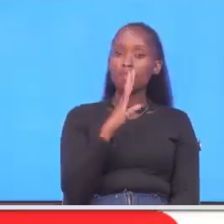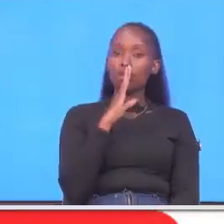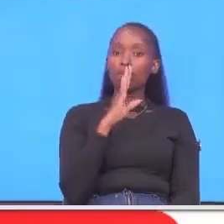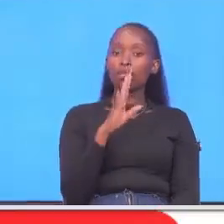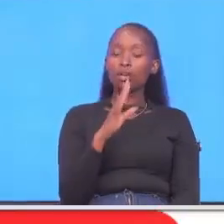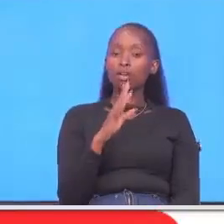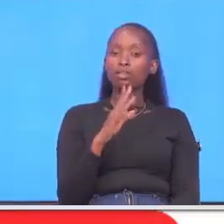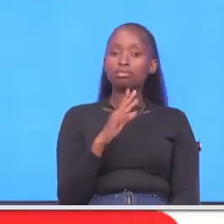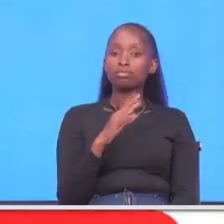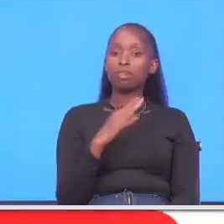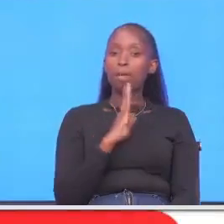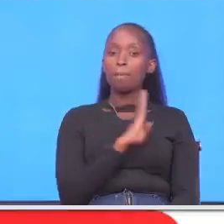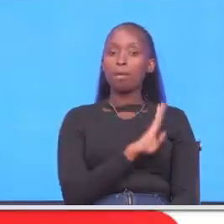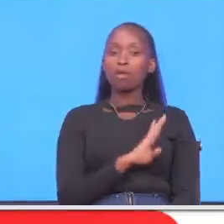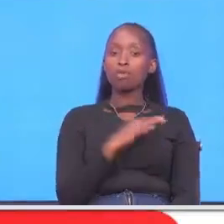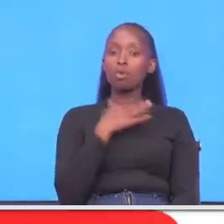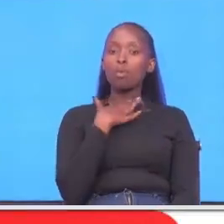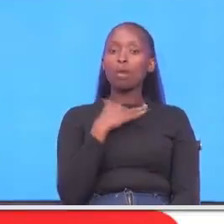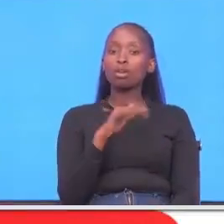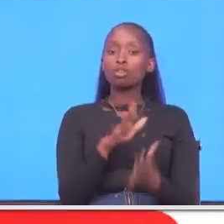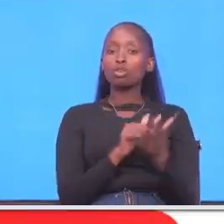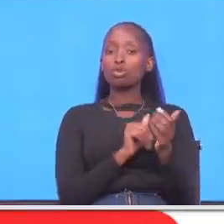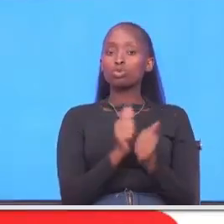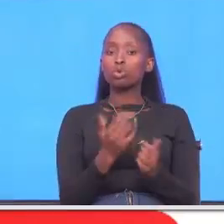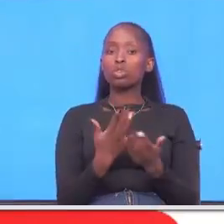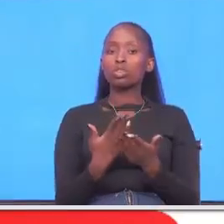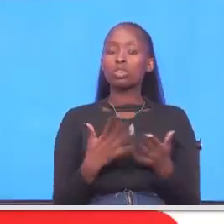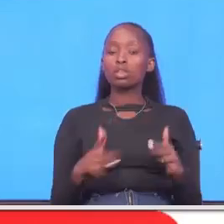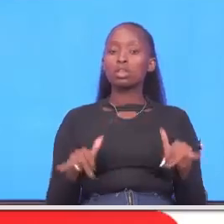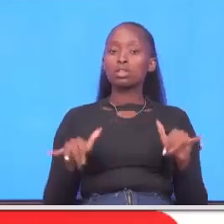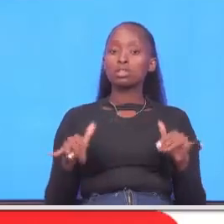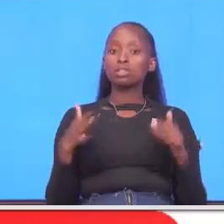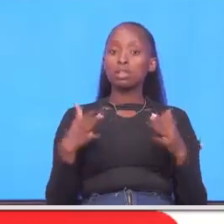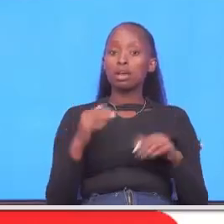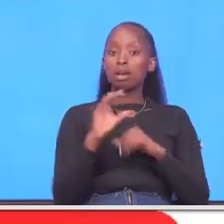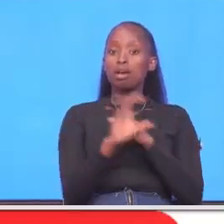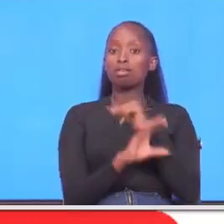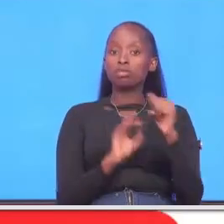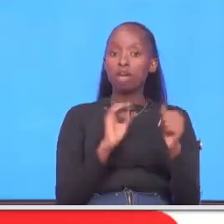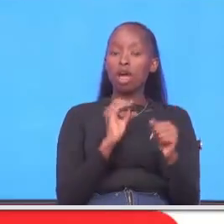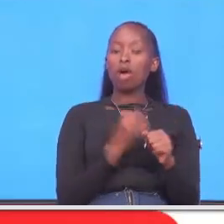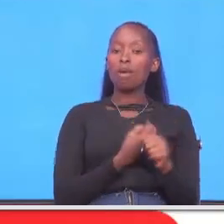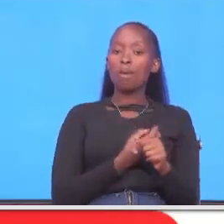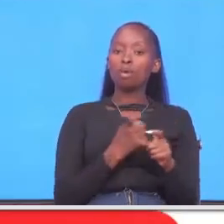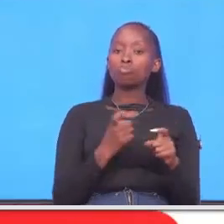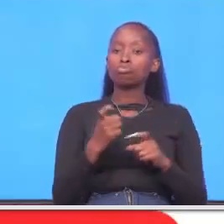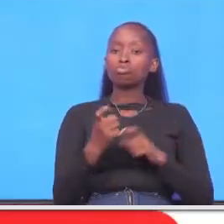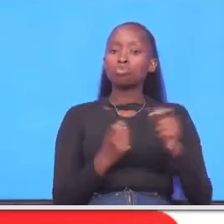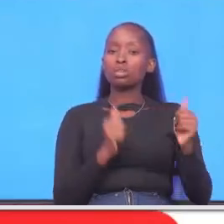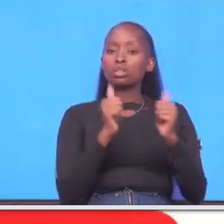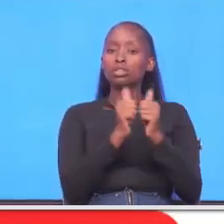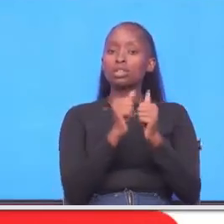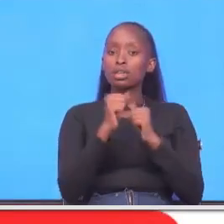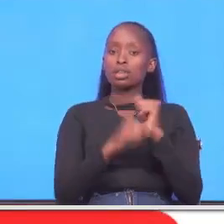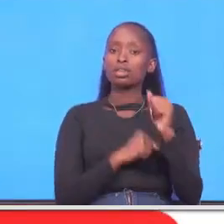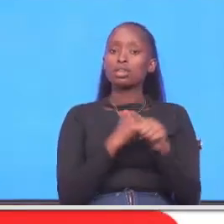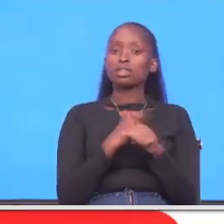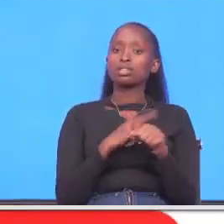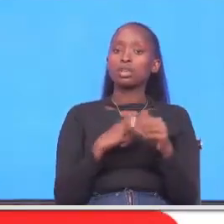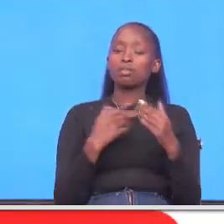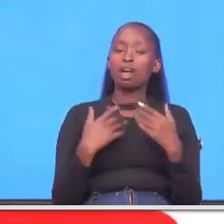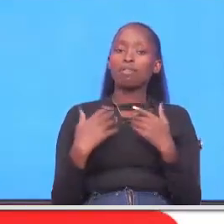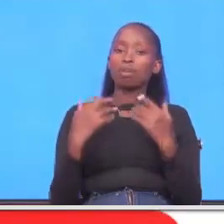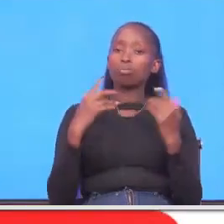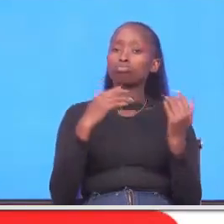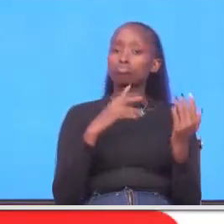things. He was in running this country for 10 years when we even had COVID, and he